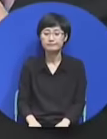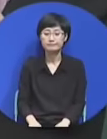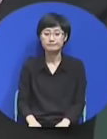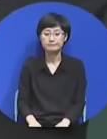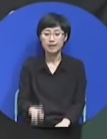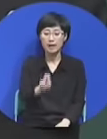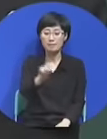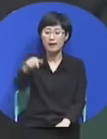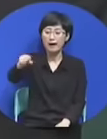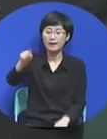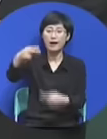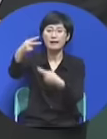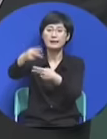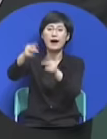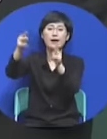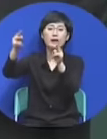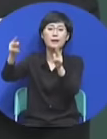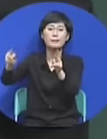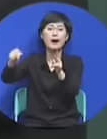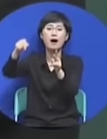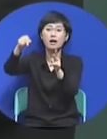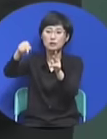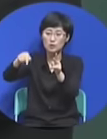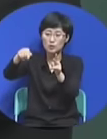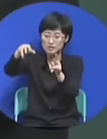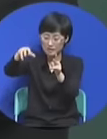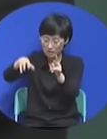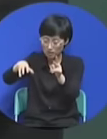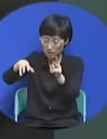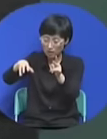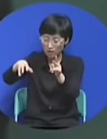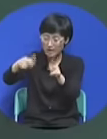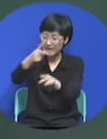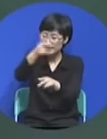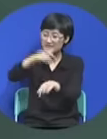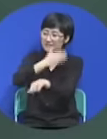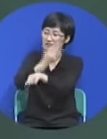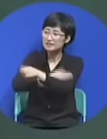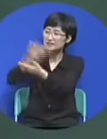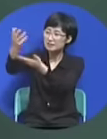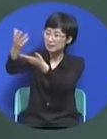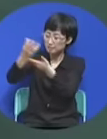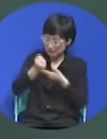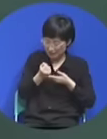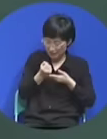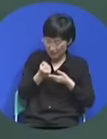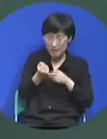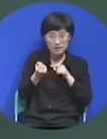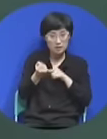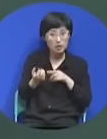脱掉过去所有一切的橄榄山，叫到那里之后就赐给应许. 마가다락방에서 임하는 큰 능력으로 세상 증인되도록 만들어 준 겁니다.